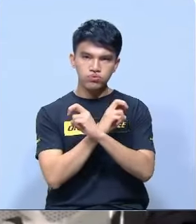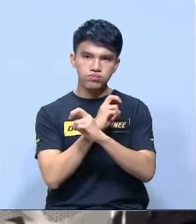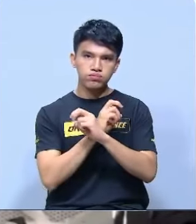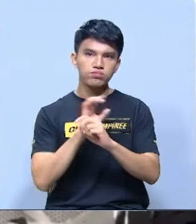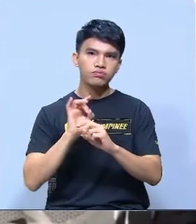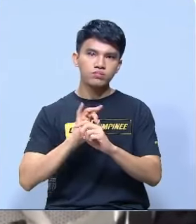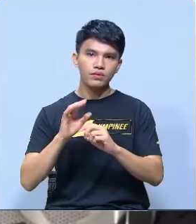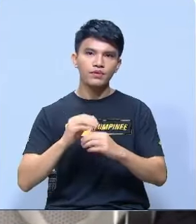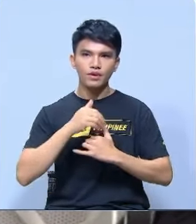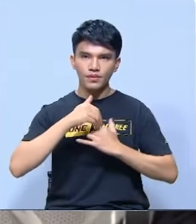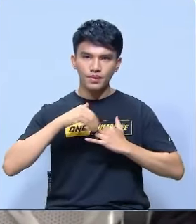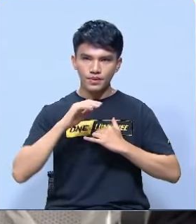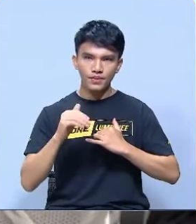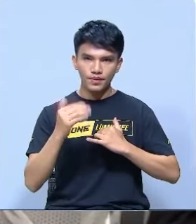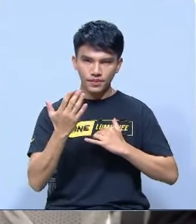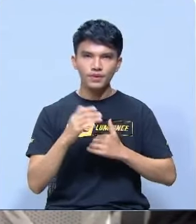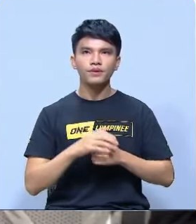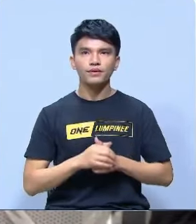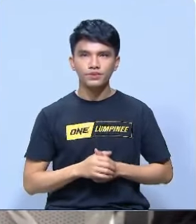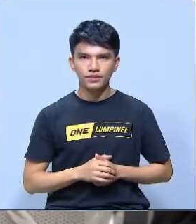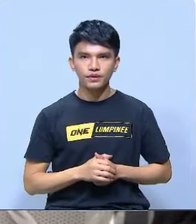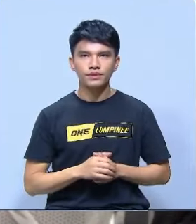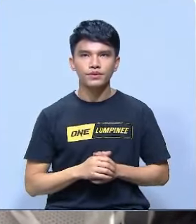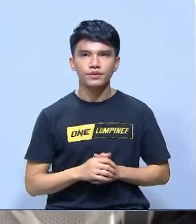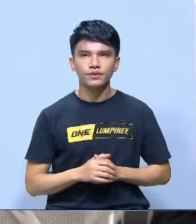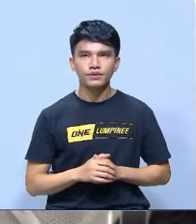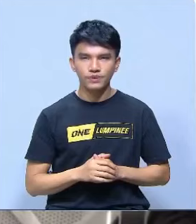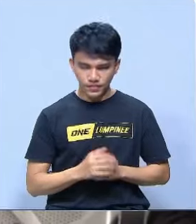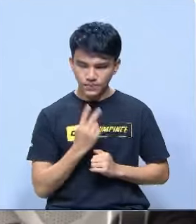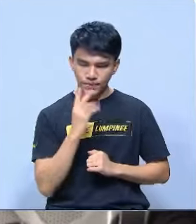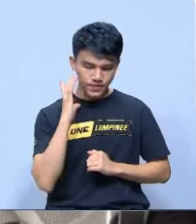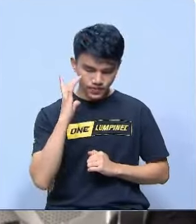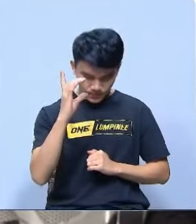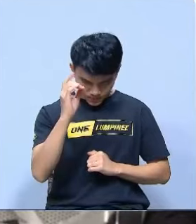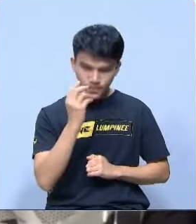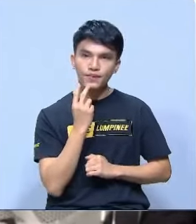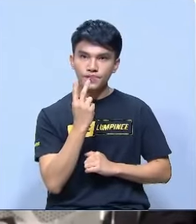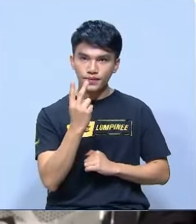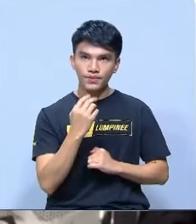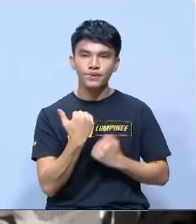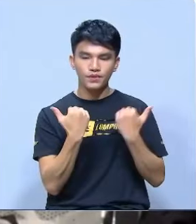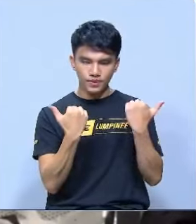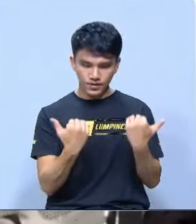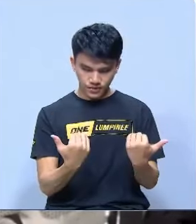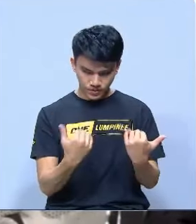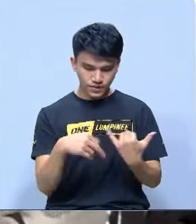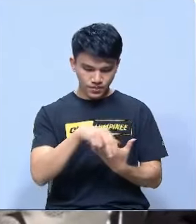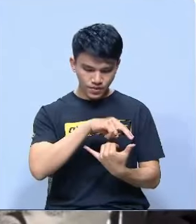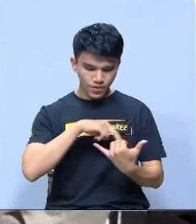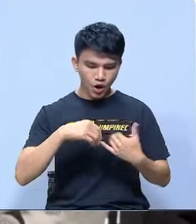าตัดในบางจุดที่หมอเขาบอกอีกทีนึงว่าจะต้องผ่าก็รอดูพรุ่งนี้อีกทีครับตอนนี้เขาก็พักฟื้นอยู่ ICU ครับ